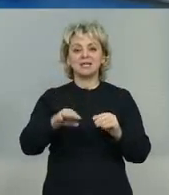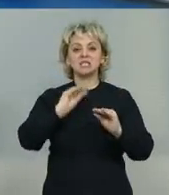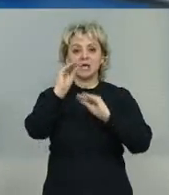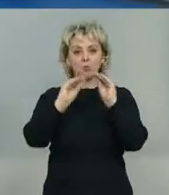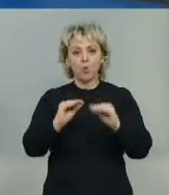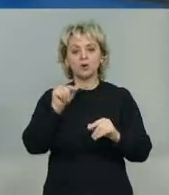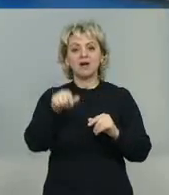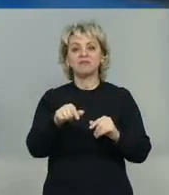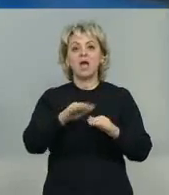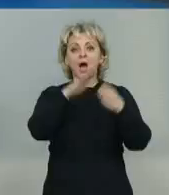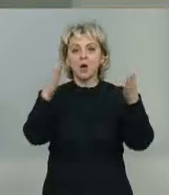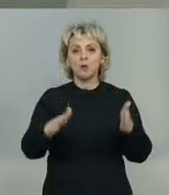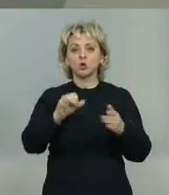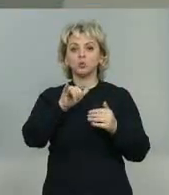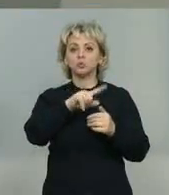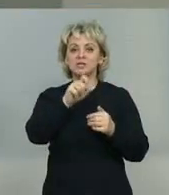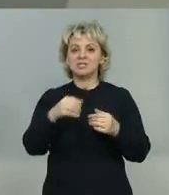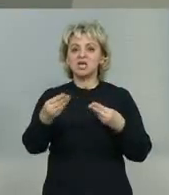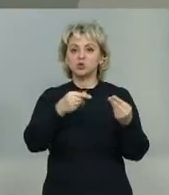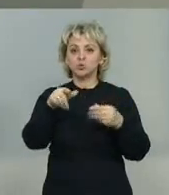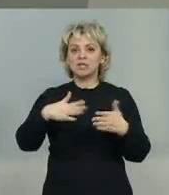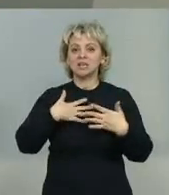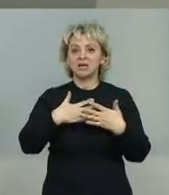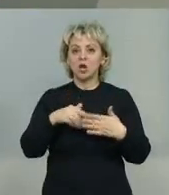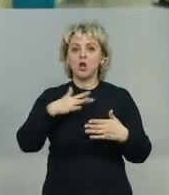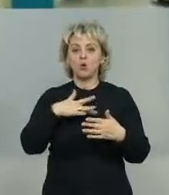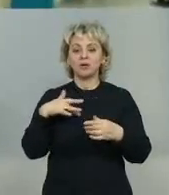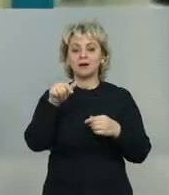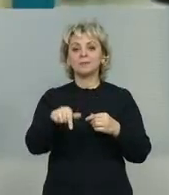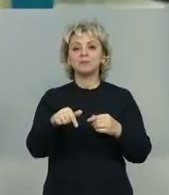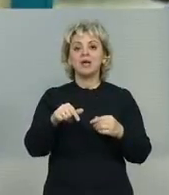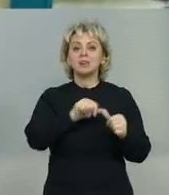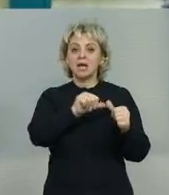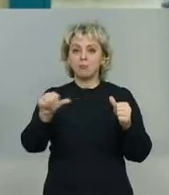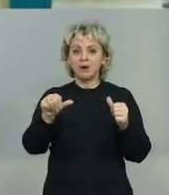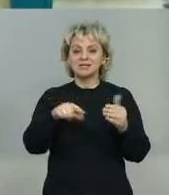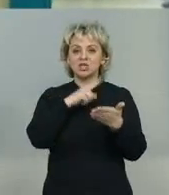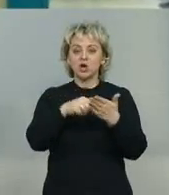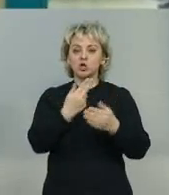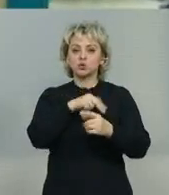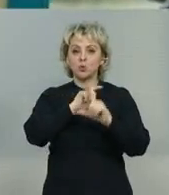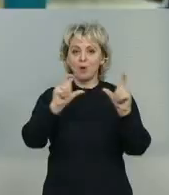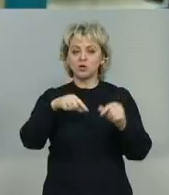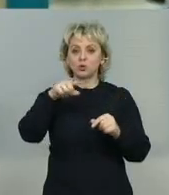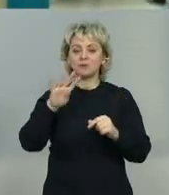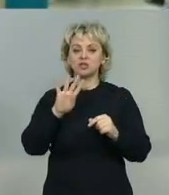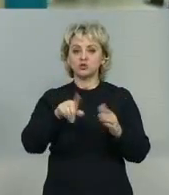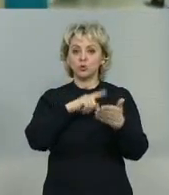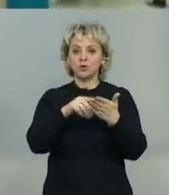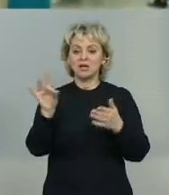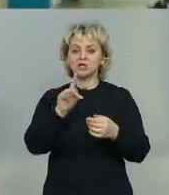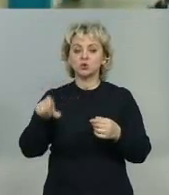магнитно-резонансные томографы, аппараты УЗИ и искусственной вентиляции легких. На базе городской больницы номер 4